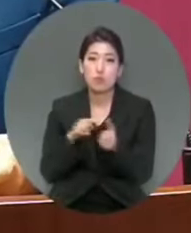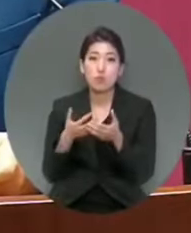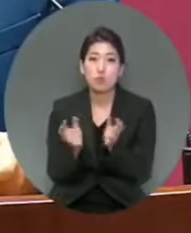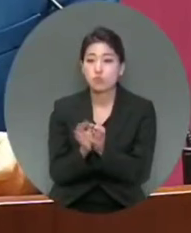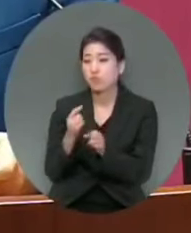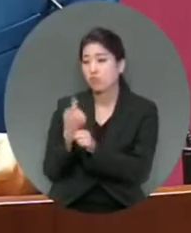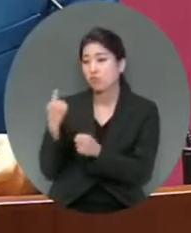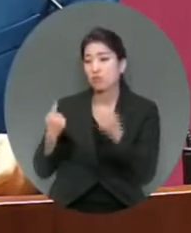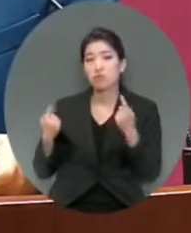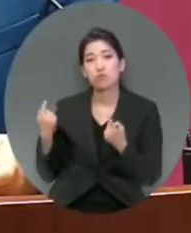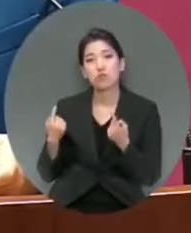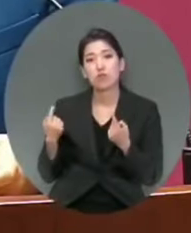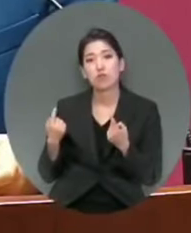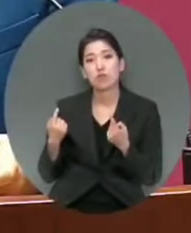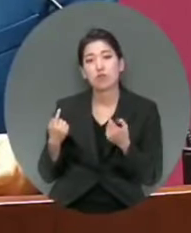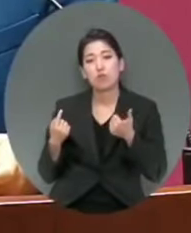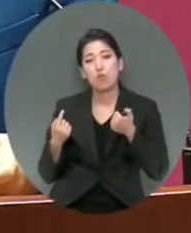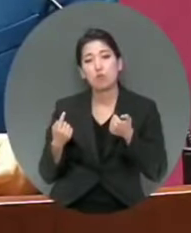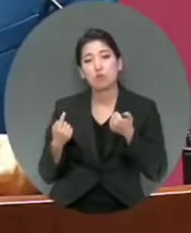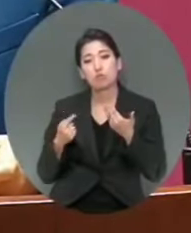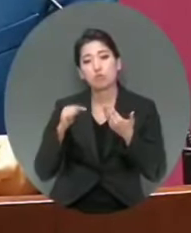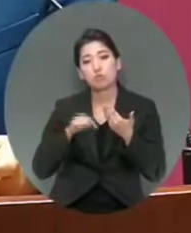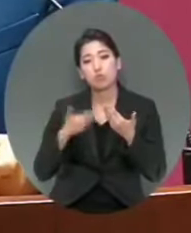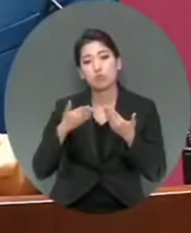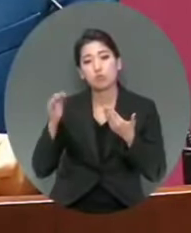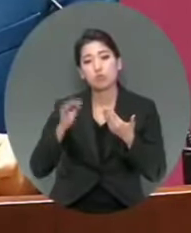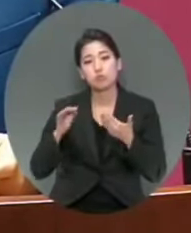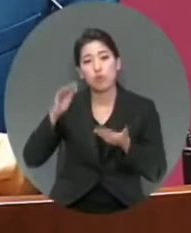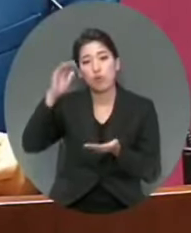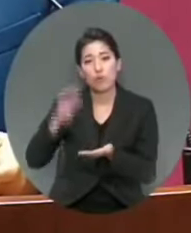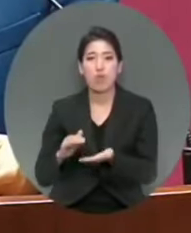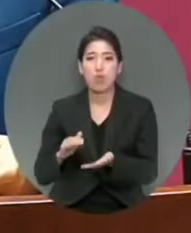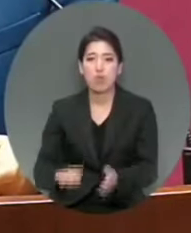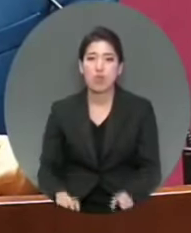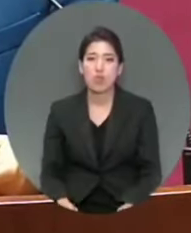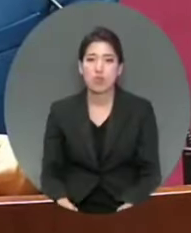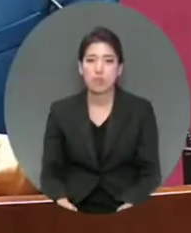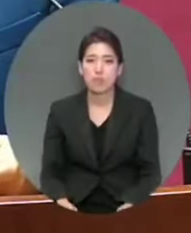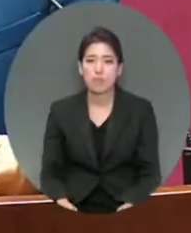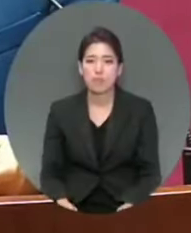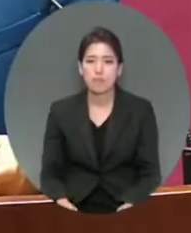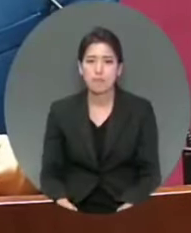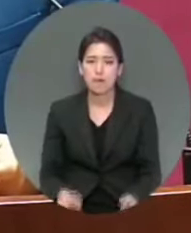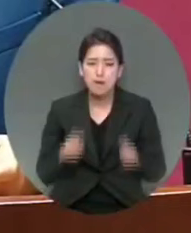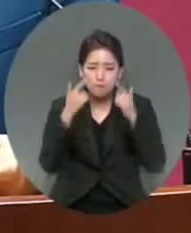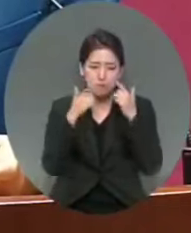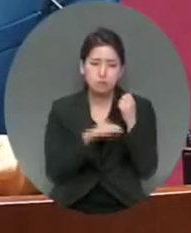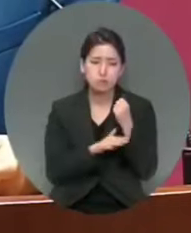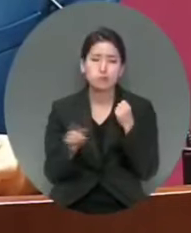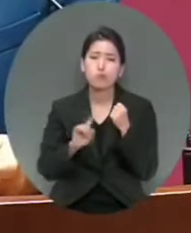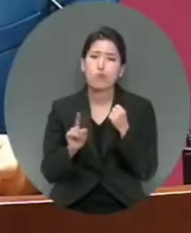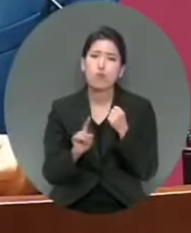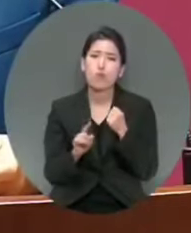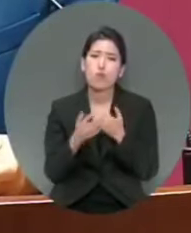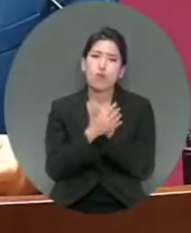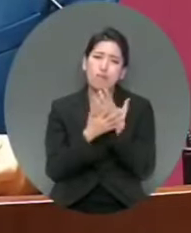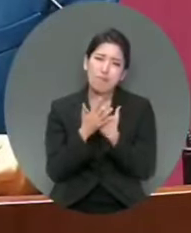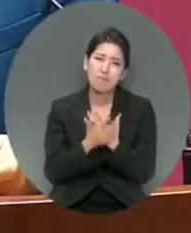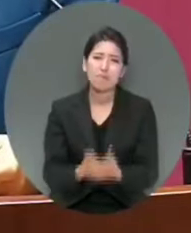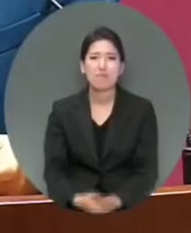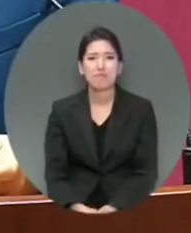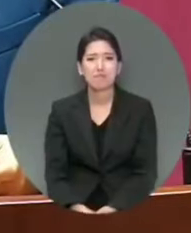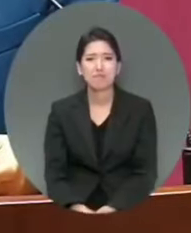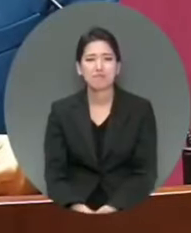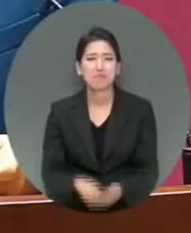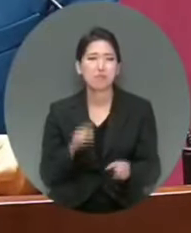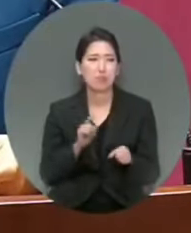대비 59.9%가 삭감이 됐습니다. 그런데 이것 역시 구체적인 기준도 명분도 없는 일방적인